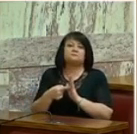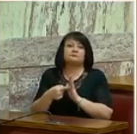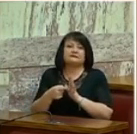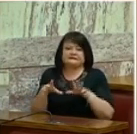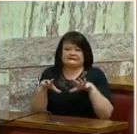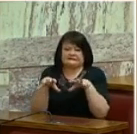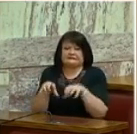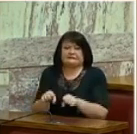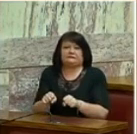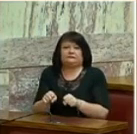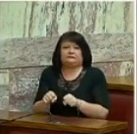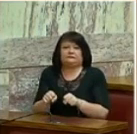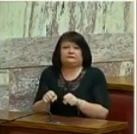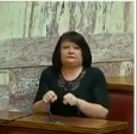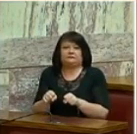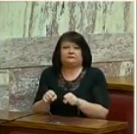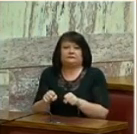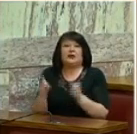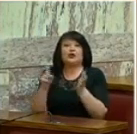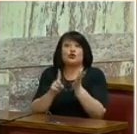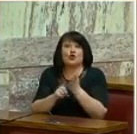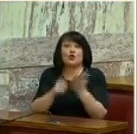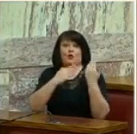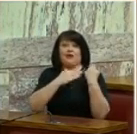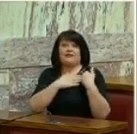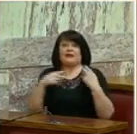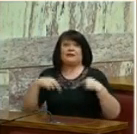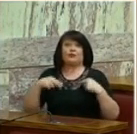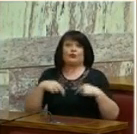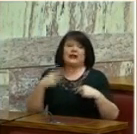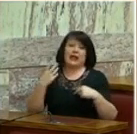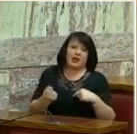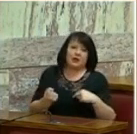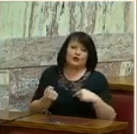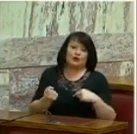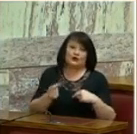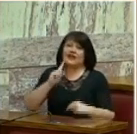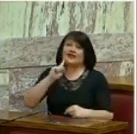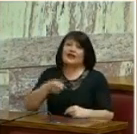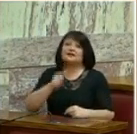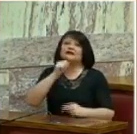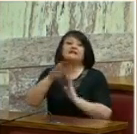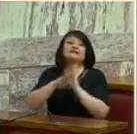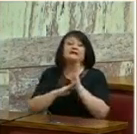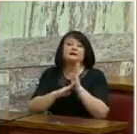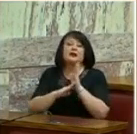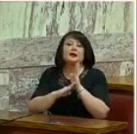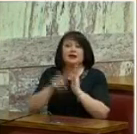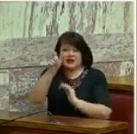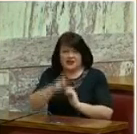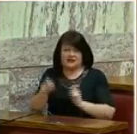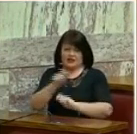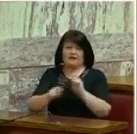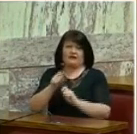γαντζωμένη στο νόμο περί ευθύνης υπουργών και στη διάταξη του συντάγματος που η ίδια έφτιαξε,